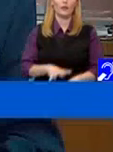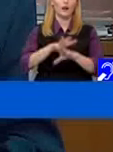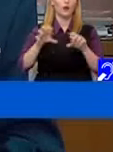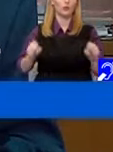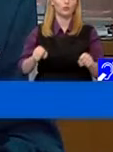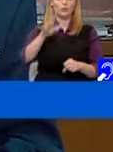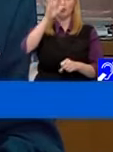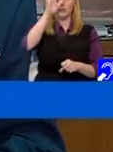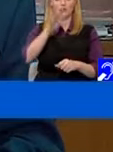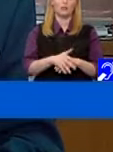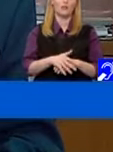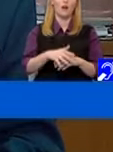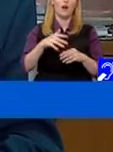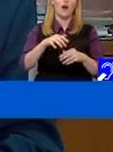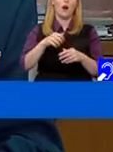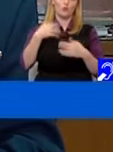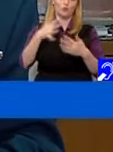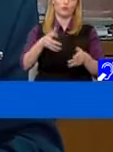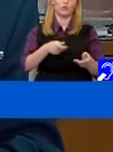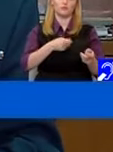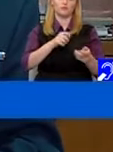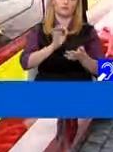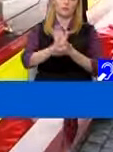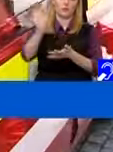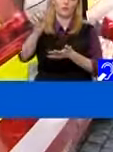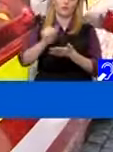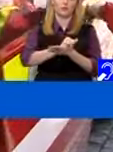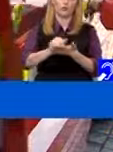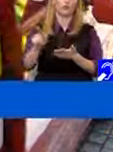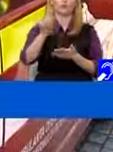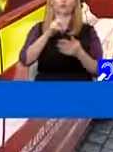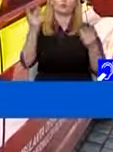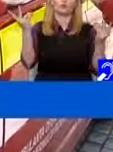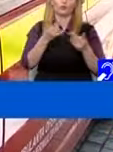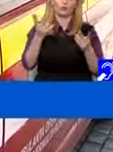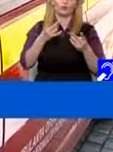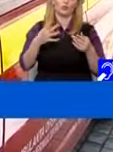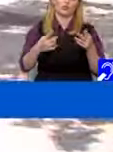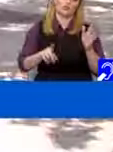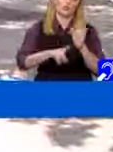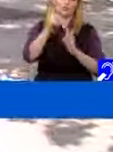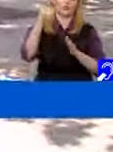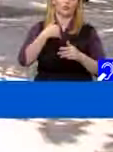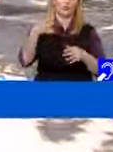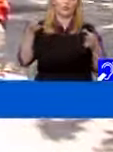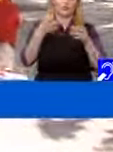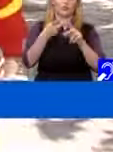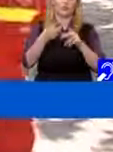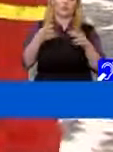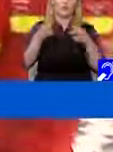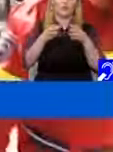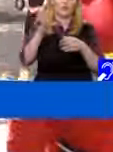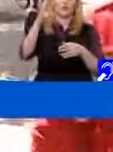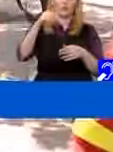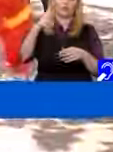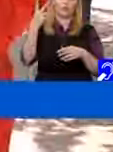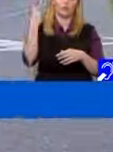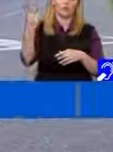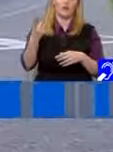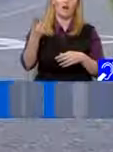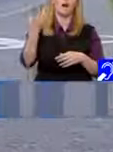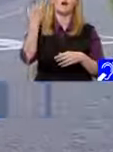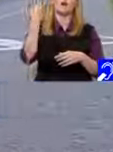Autoritățile de la Chișinău au depus la Iași toate documentele pentru implementarea proiectului SMURD 2. Aflați din telejurnal când ar putea fi extinsă activitatea